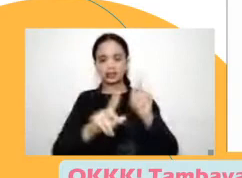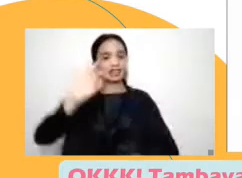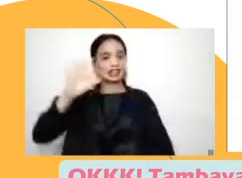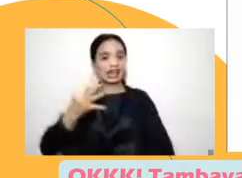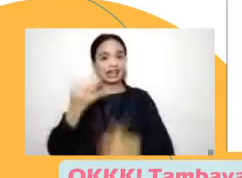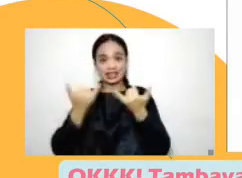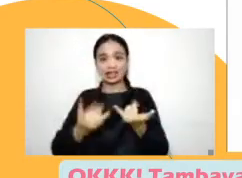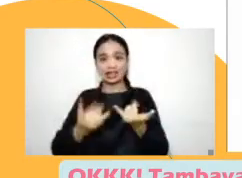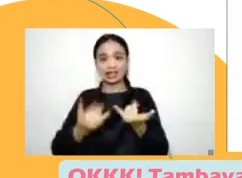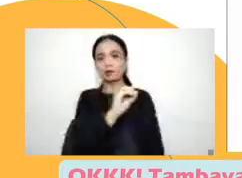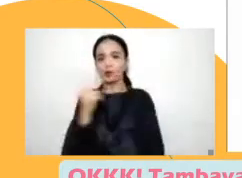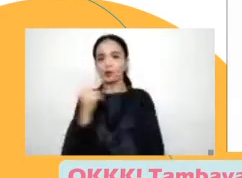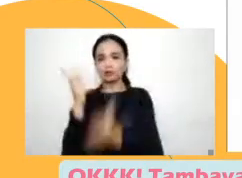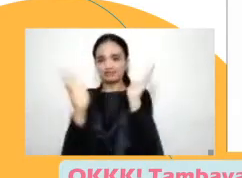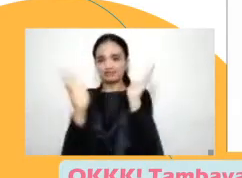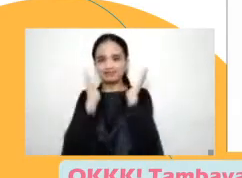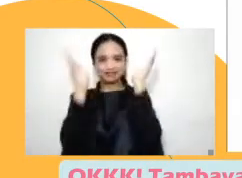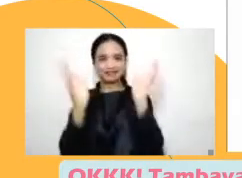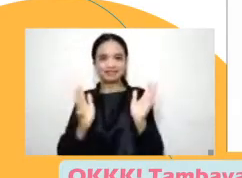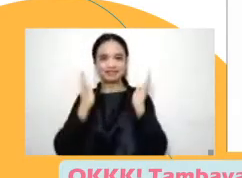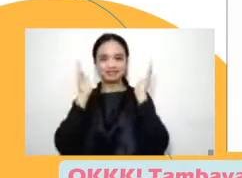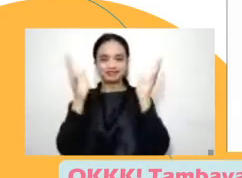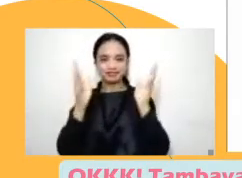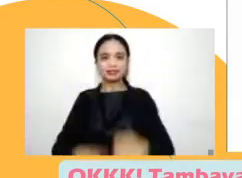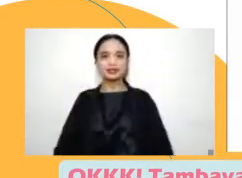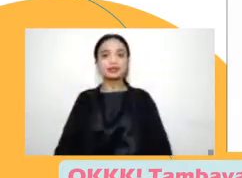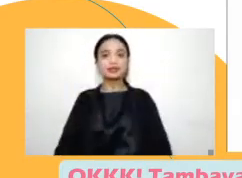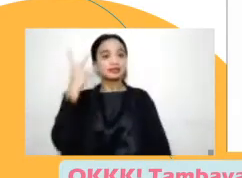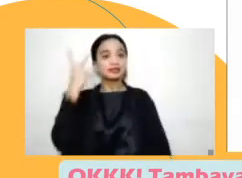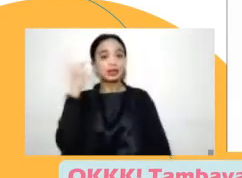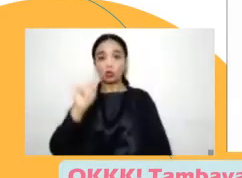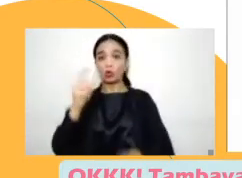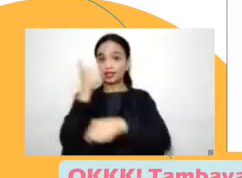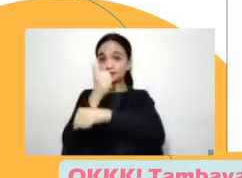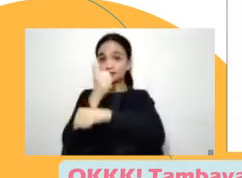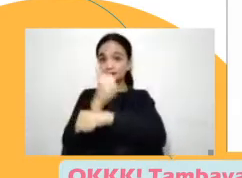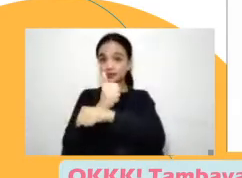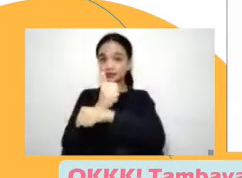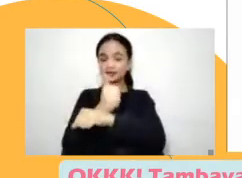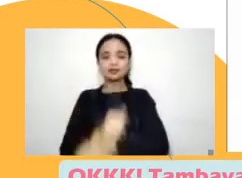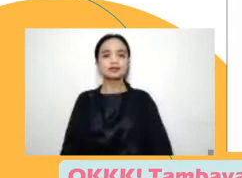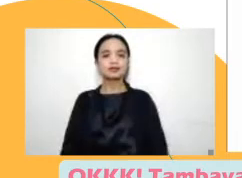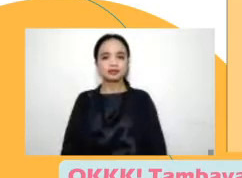ng OKKK Tambayan. At ang ating takdang aralin,